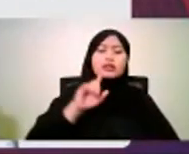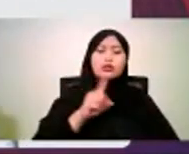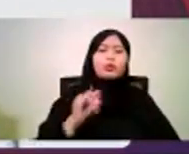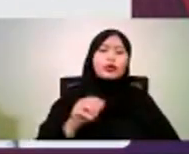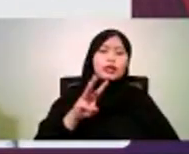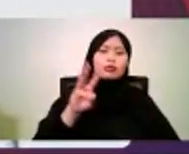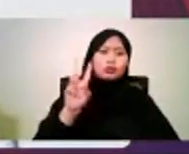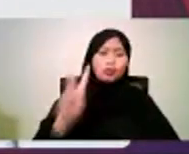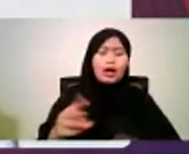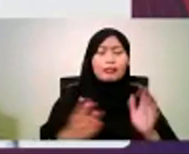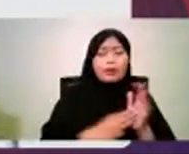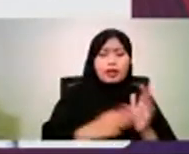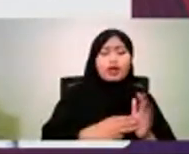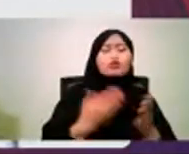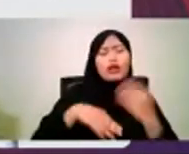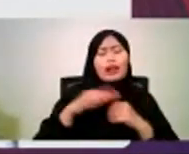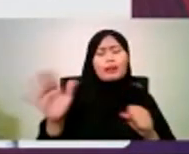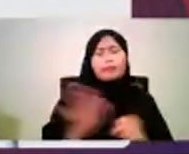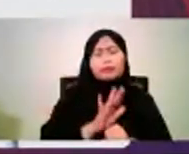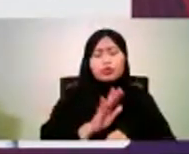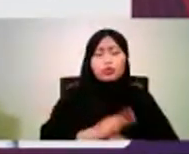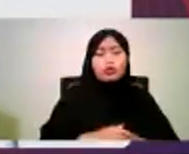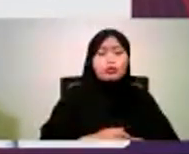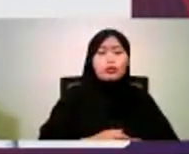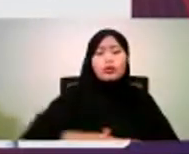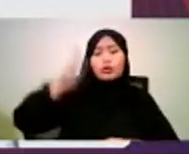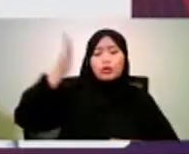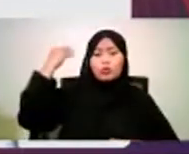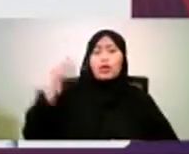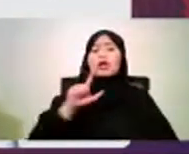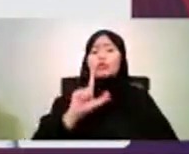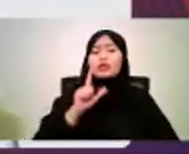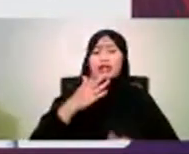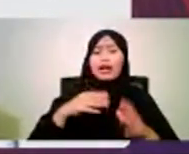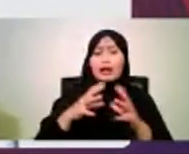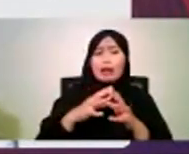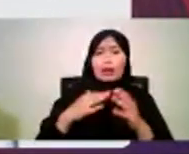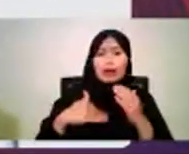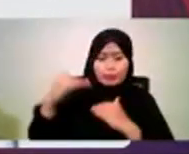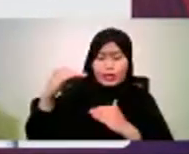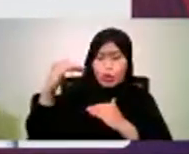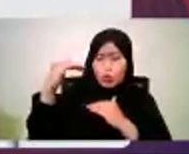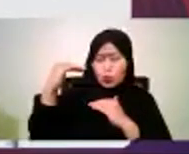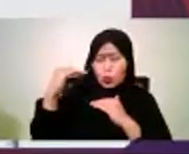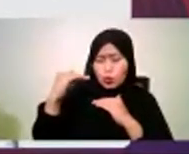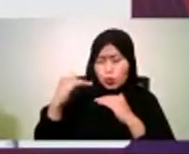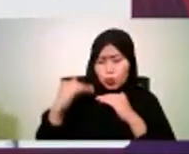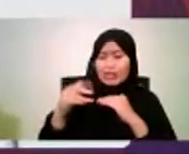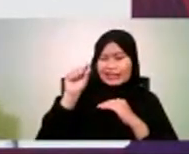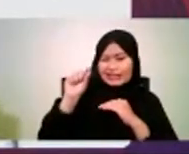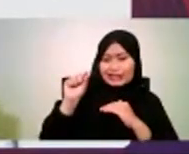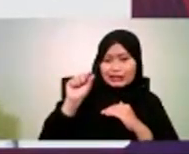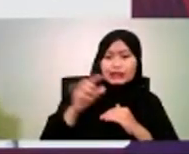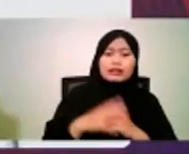bila lebih dari cukup Oleh karena itu tempo hari likuiditas yang berlebih Ayo kita kurangi sedikit lucu